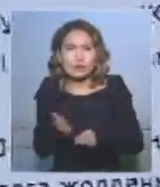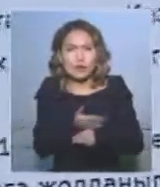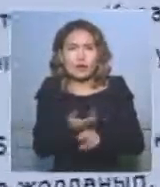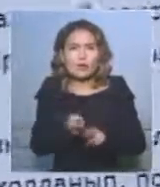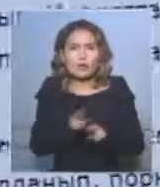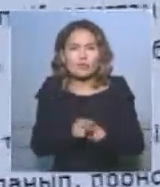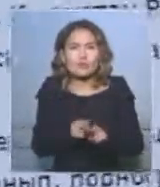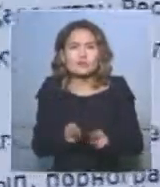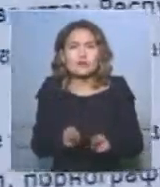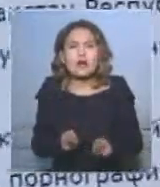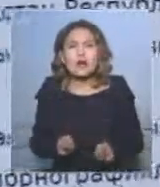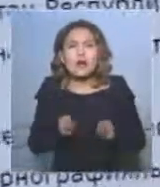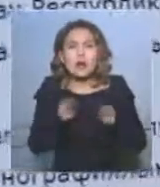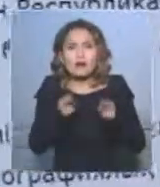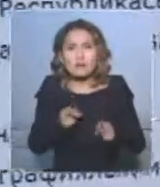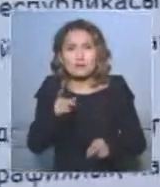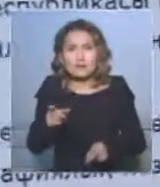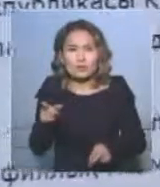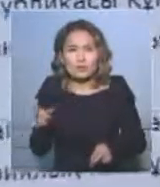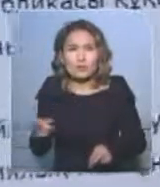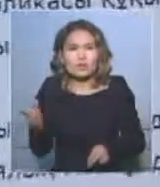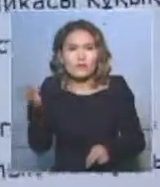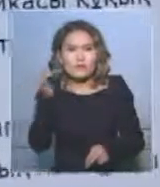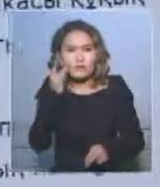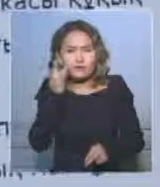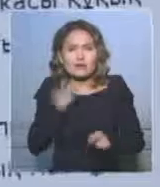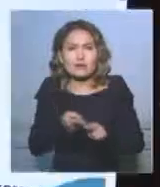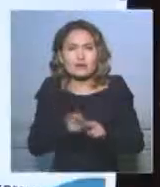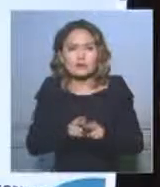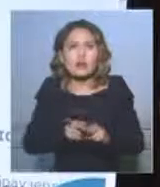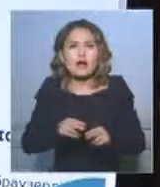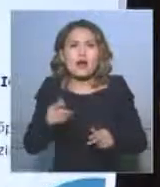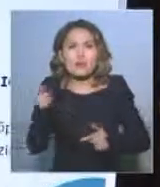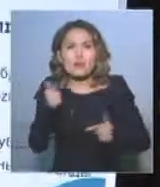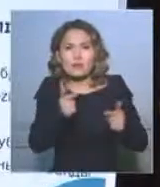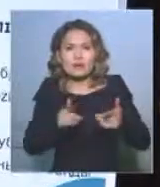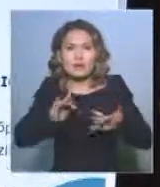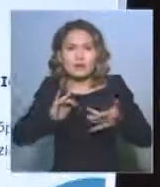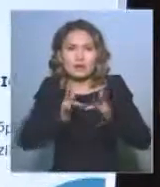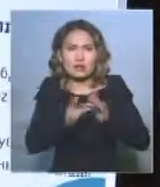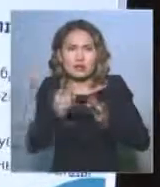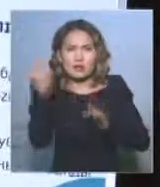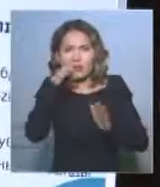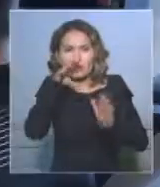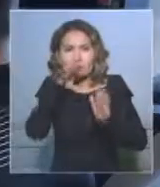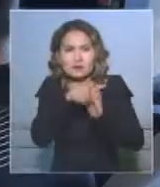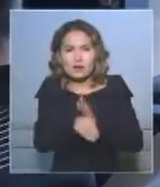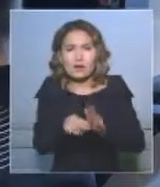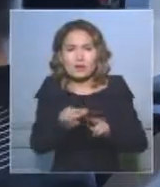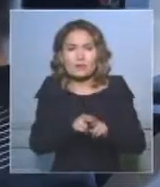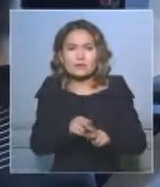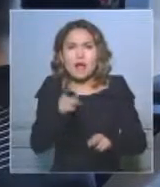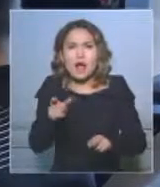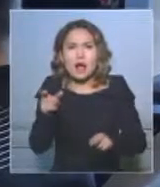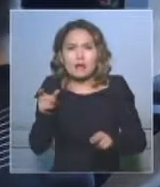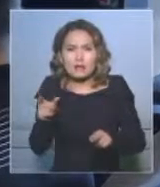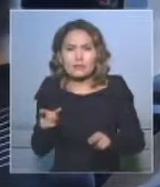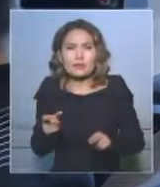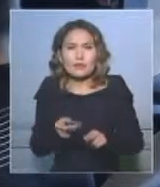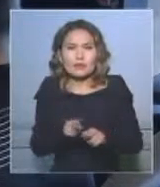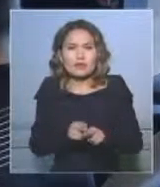төлем жүргізілмесе, порнографиялық мазмұнды көшіріп сақтаған үшін іс прокуратураға жолданатындығын жазуда. Дегенмен дүйім